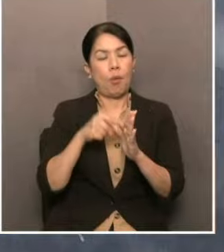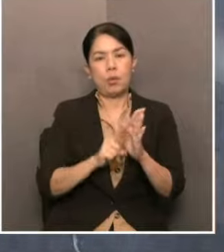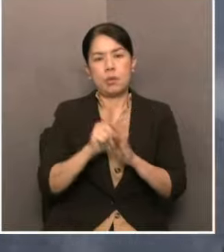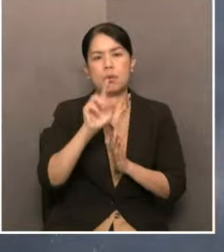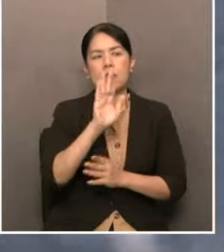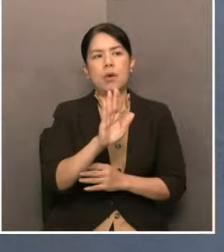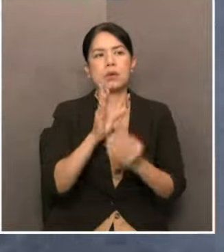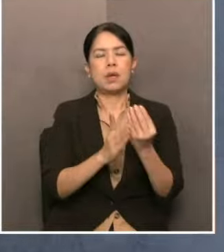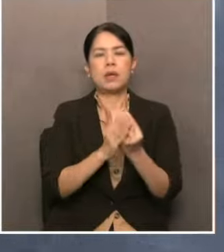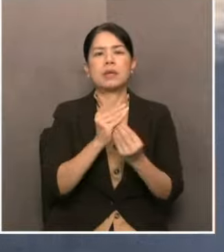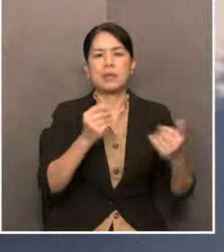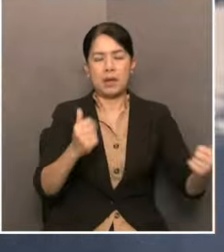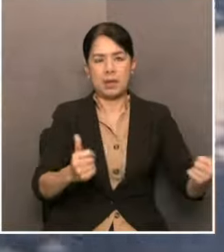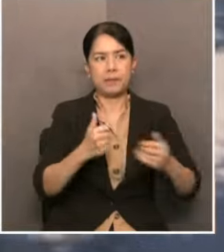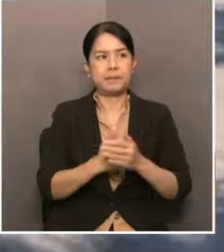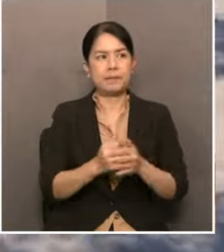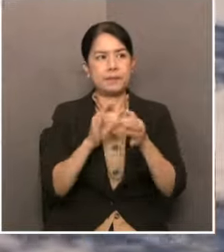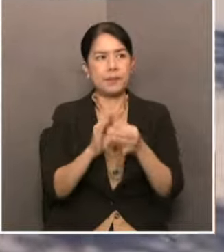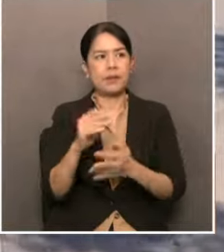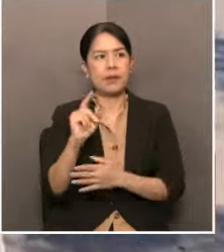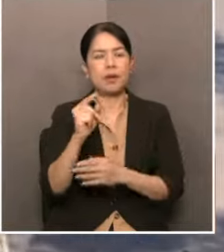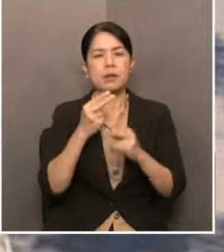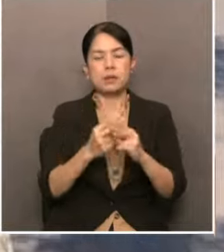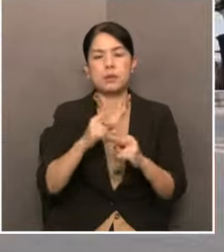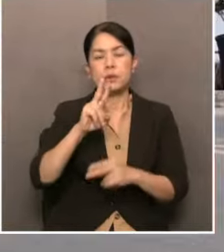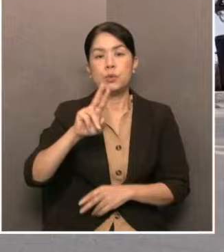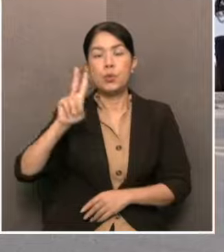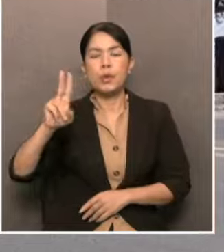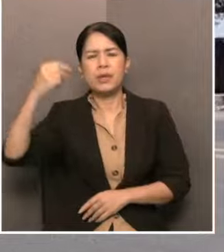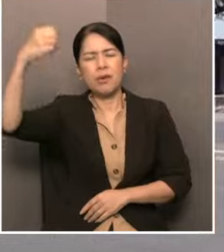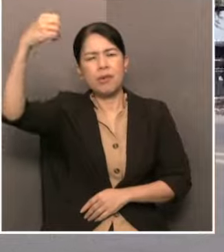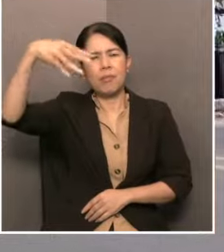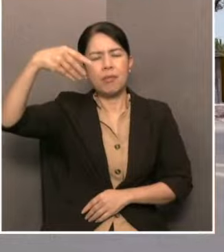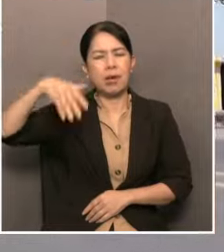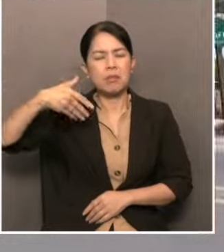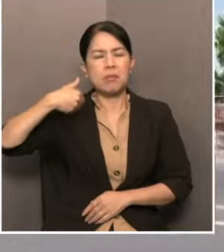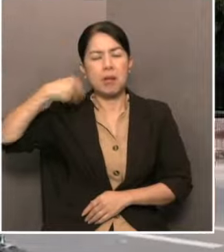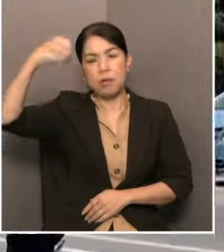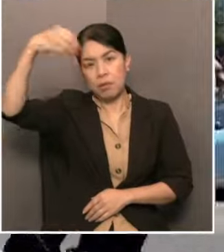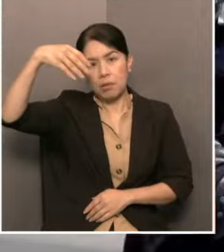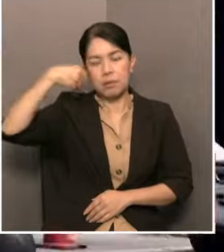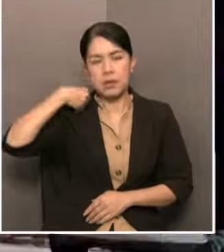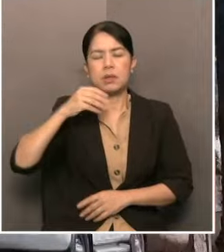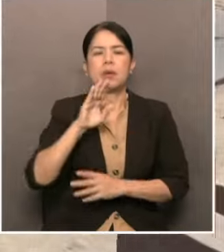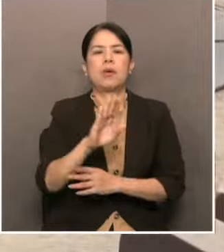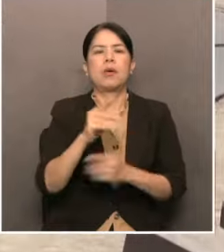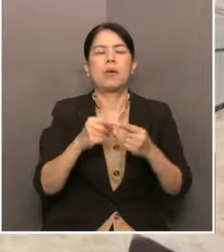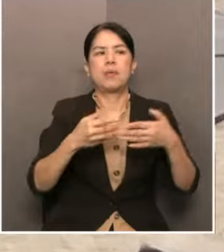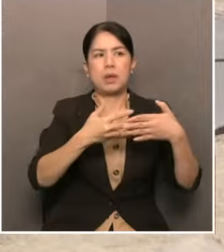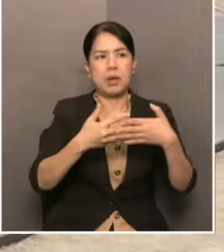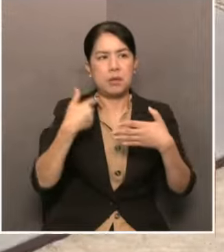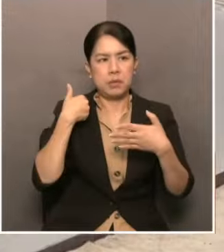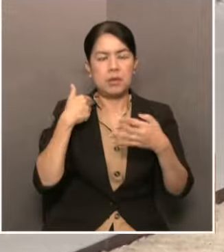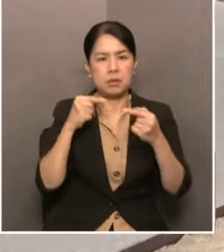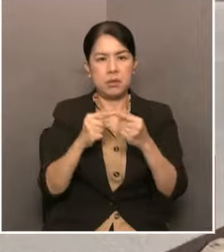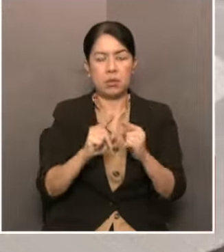ดาลนี้เลยส่ดชนีที่เรียกว่า UV Index ก็คดัชนี Ultravioletในกรง Santiago เมื่วานนี้อยู่ในระดับสูง